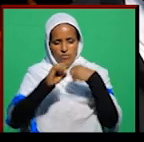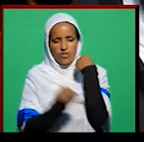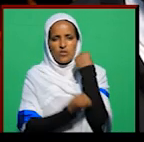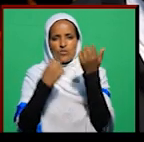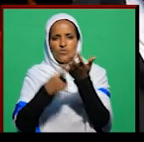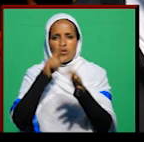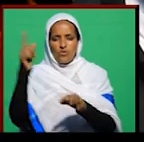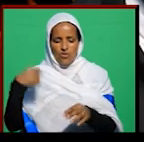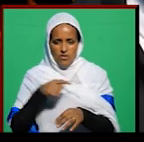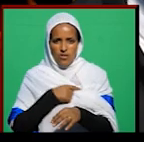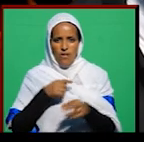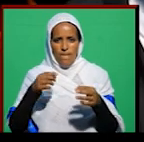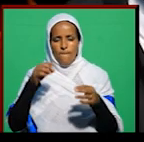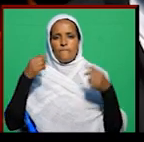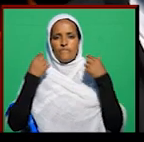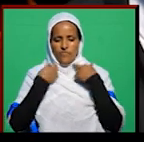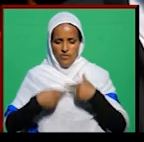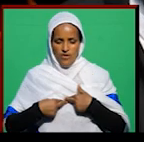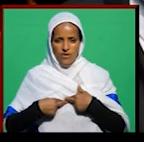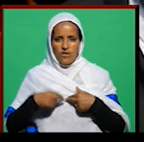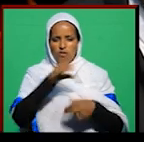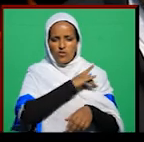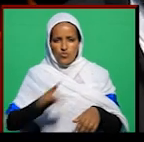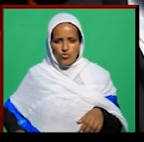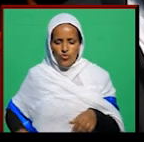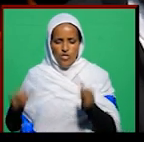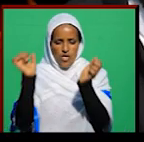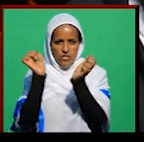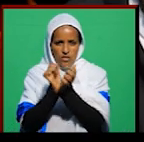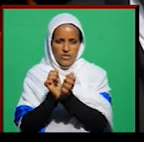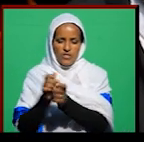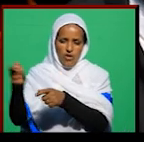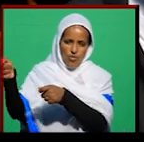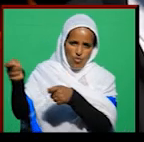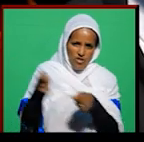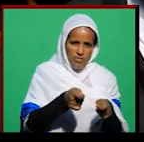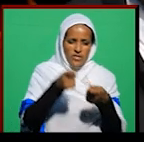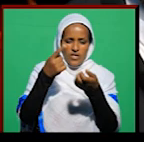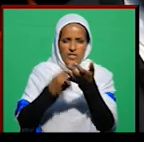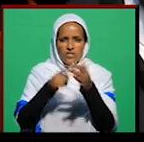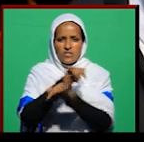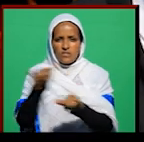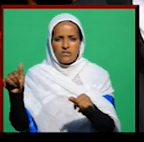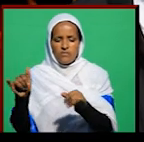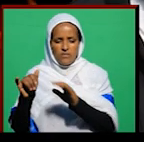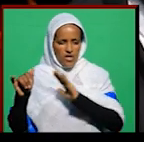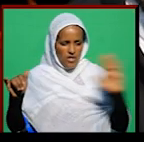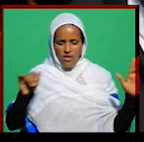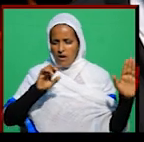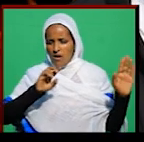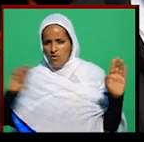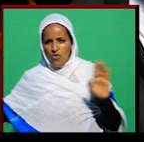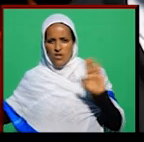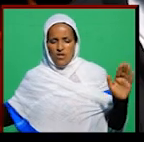ነው መሰረቱ፣ ያን ነው ማተብ ስናደርግ ቅሉ ክርስቶስ የታሰረበትን ገመድ ሀብሉን የተጎተተበትን እንዲሁ ነው።